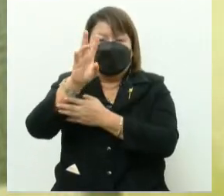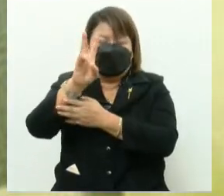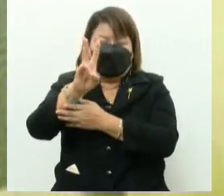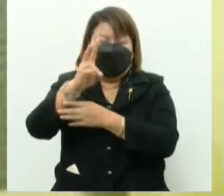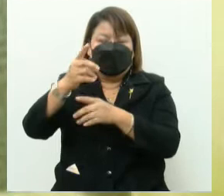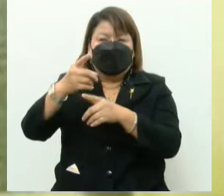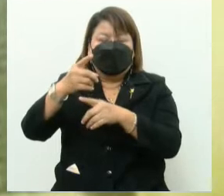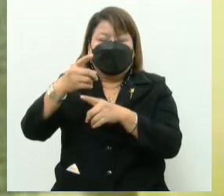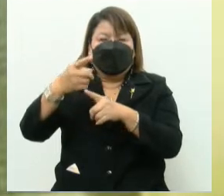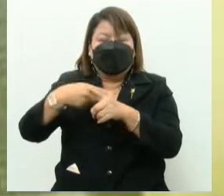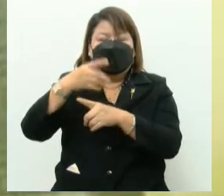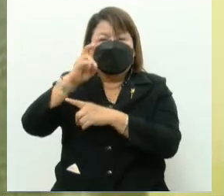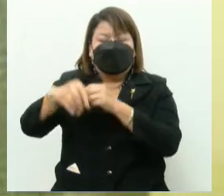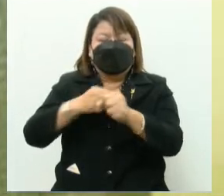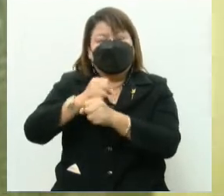พุทธศักราช